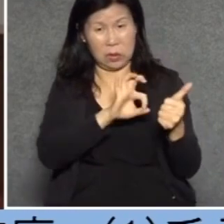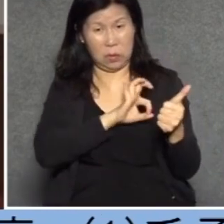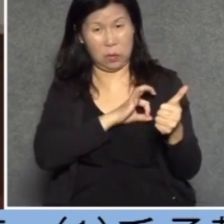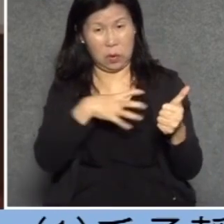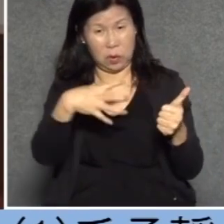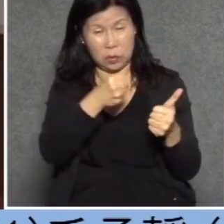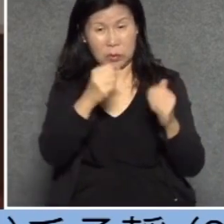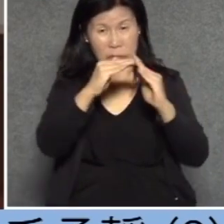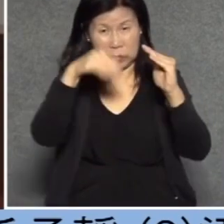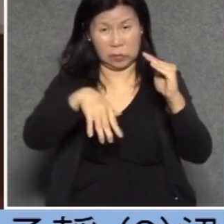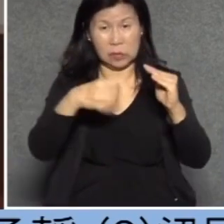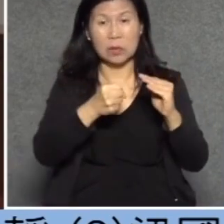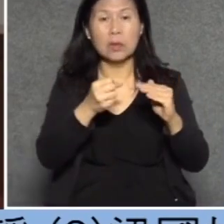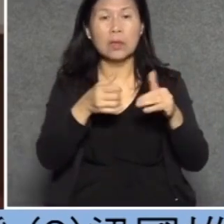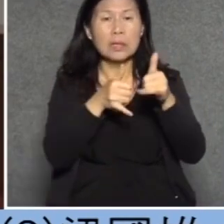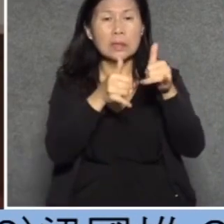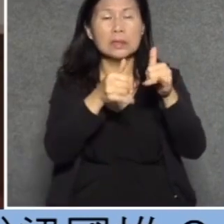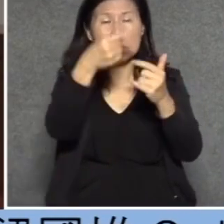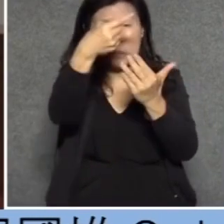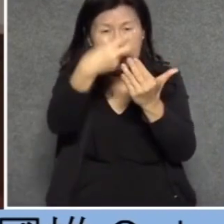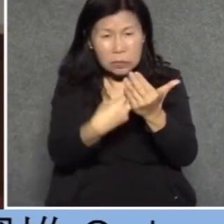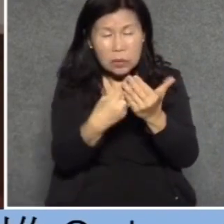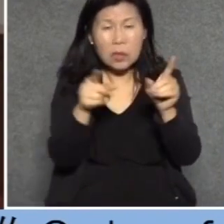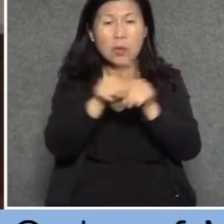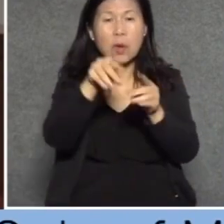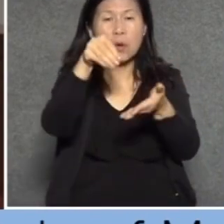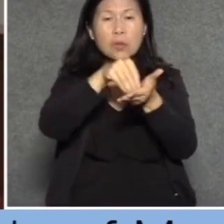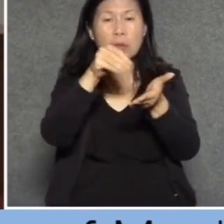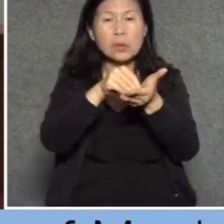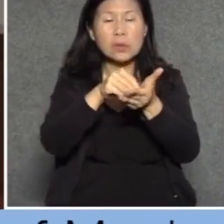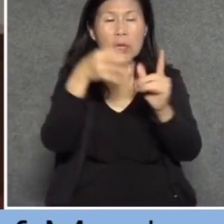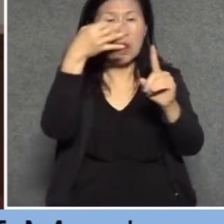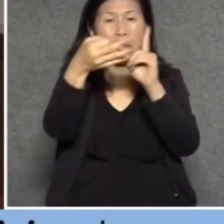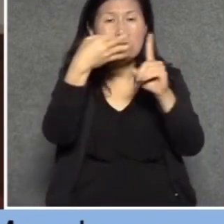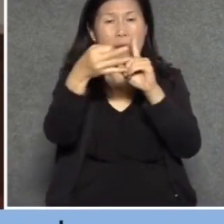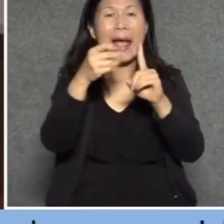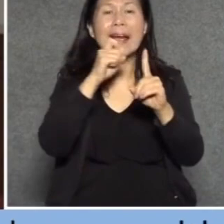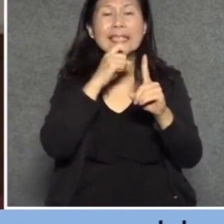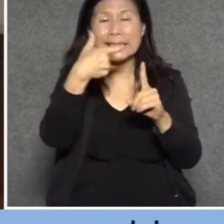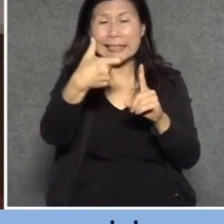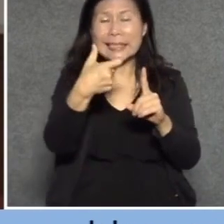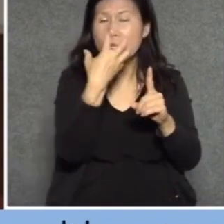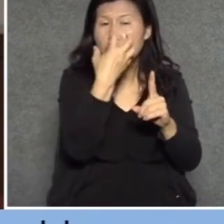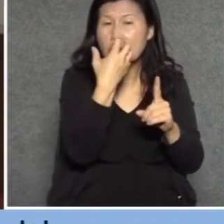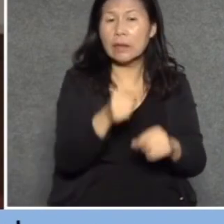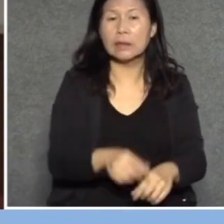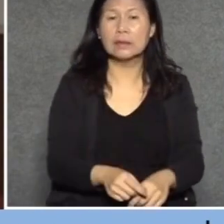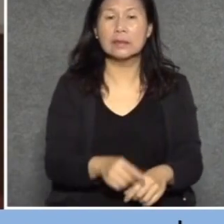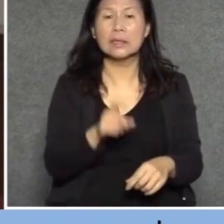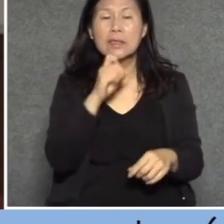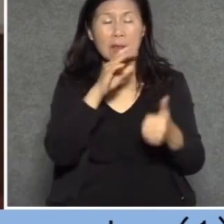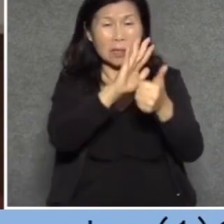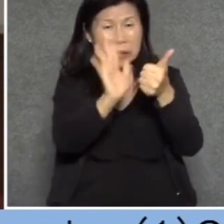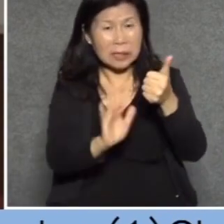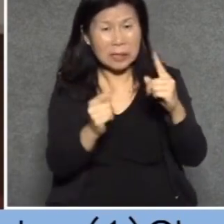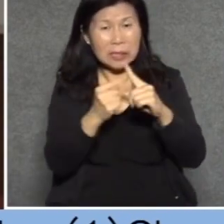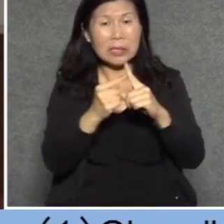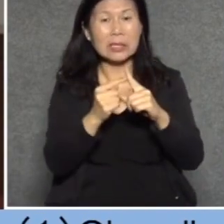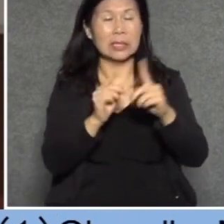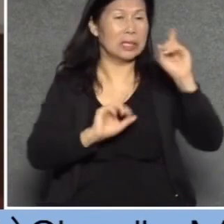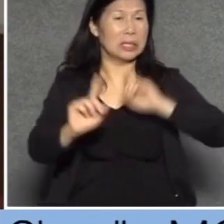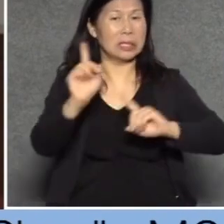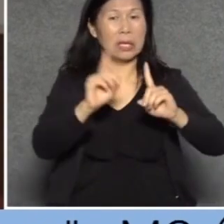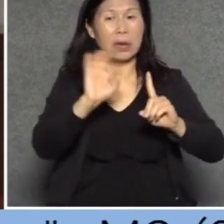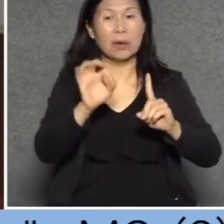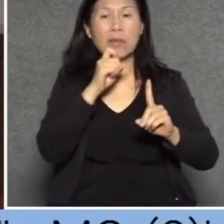長，你根據什麼準則去 衡量那個所謂非金錢損失呢？是不是？例如受影響的人失去自由，